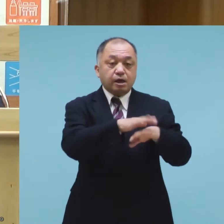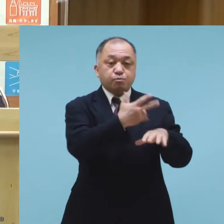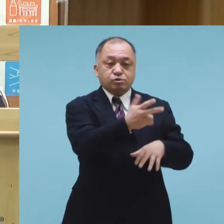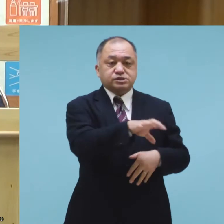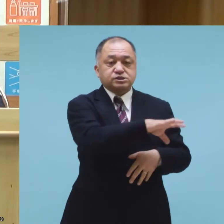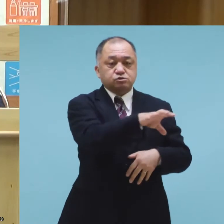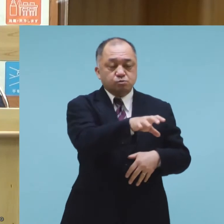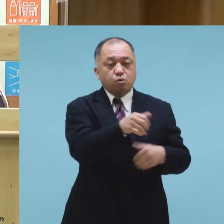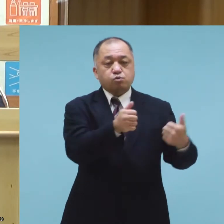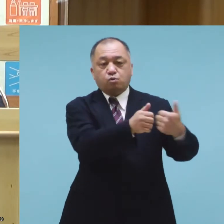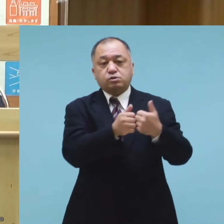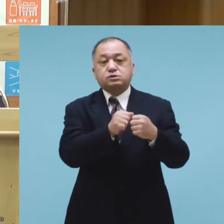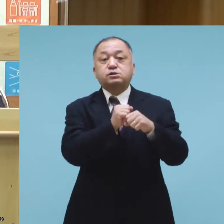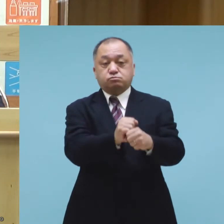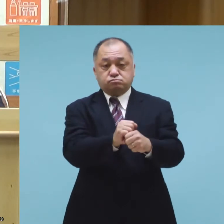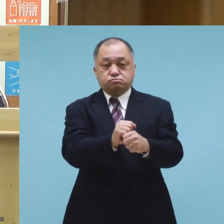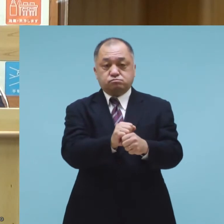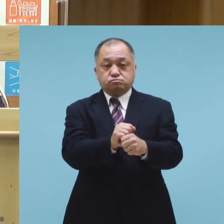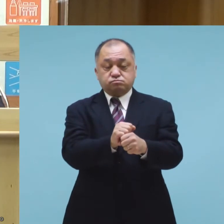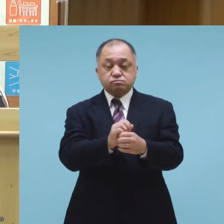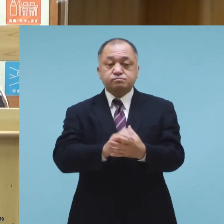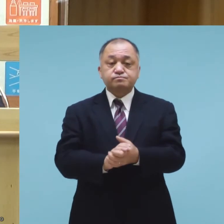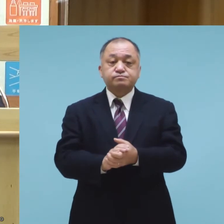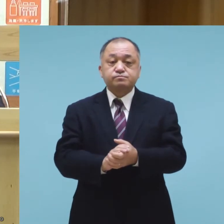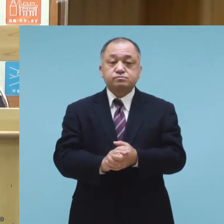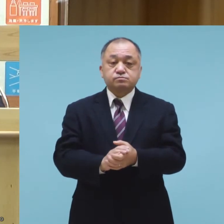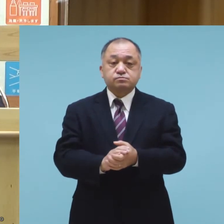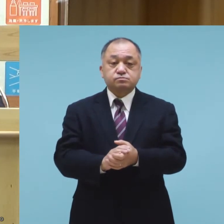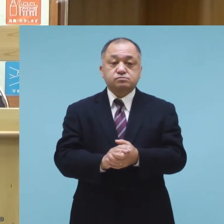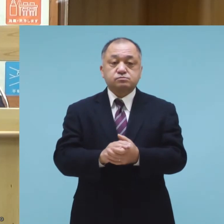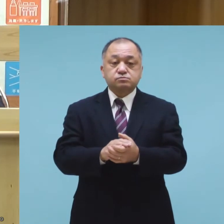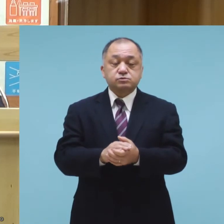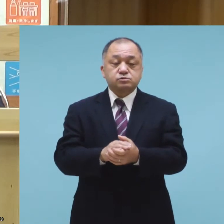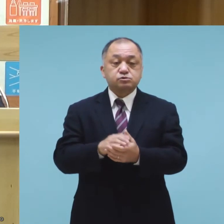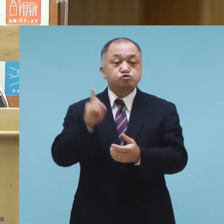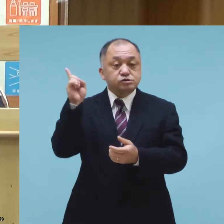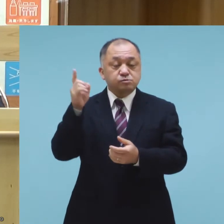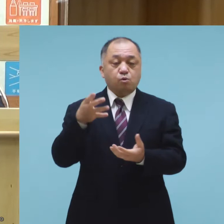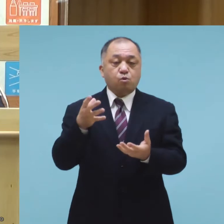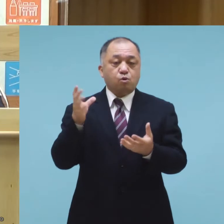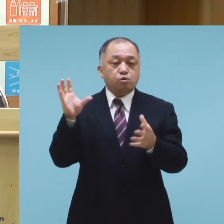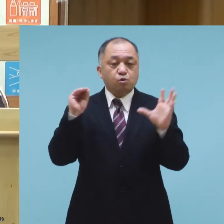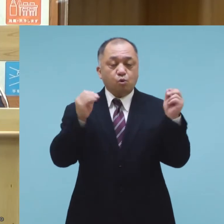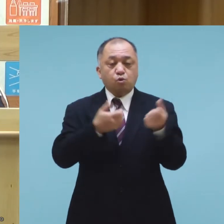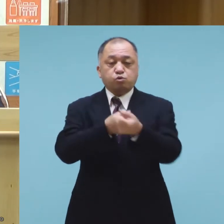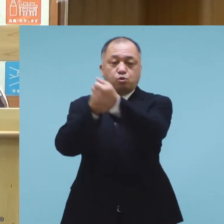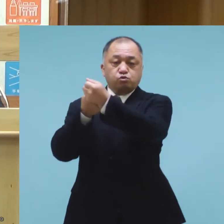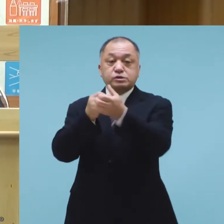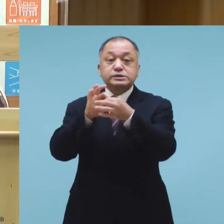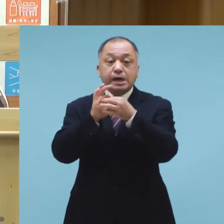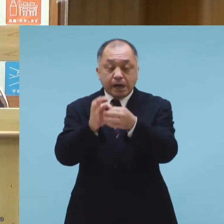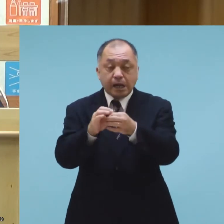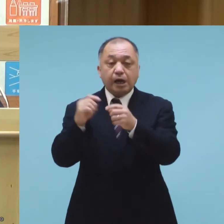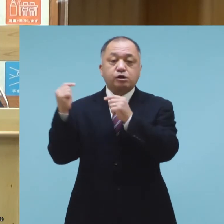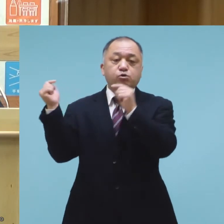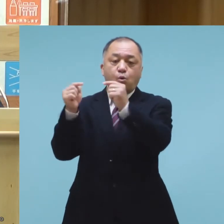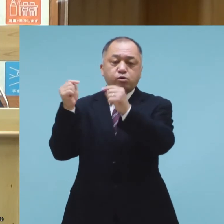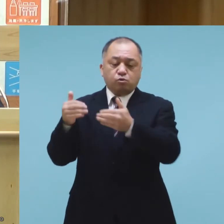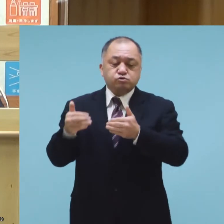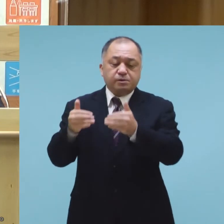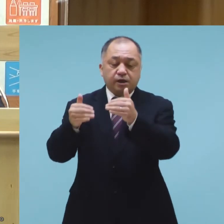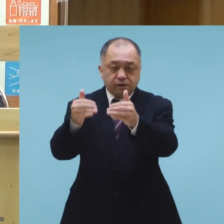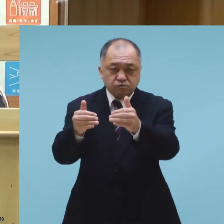ますし、国に対してですね、情報共有を図りながら協議をしているというのは事実です